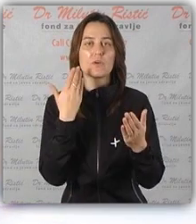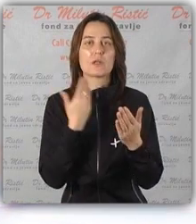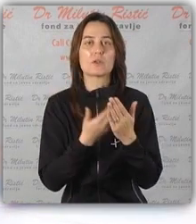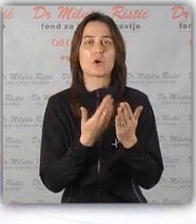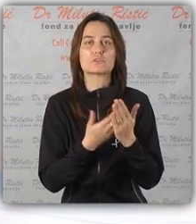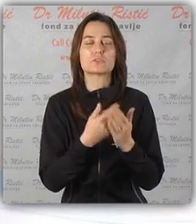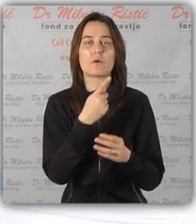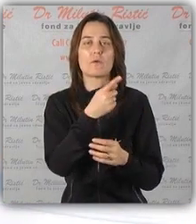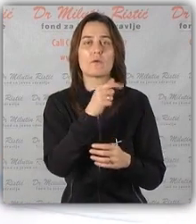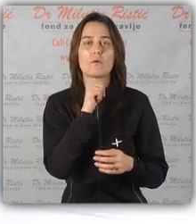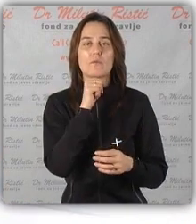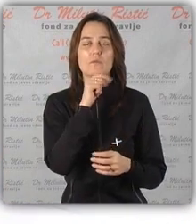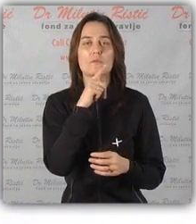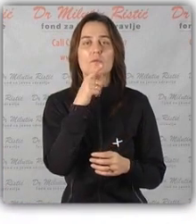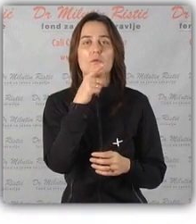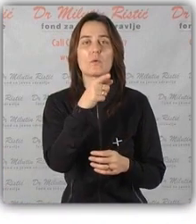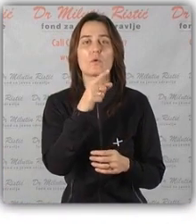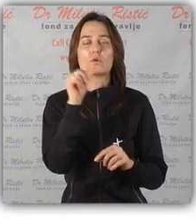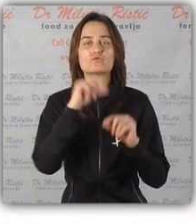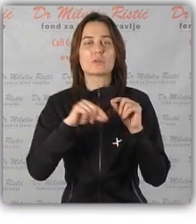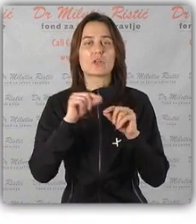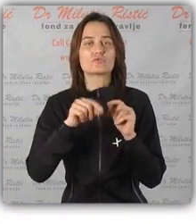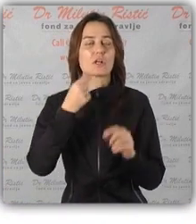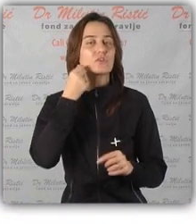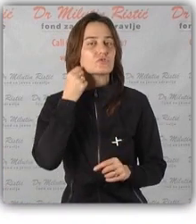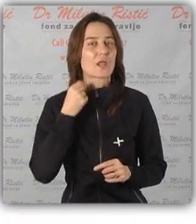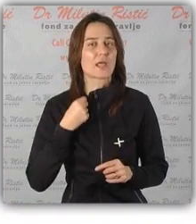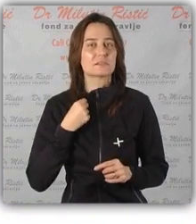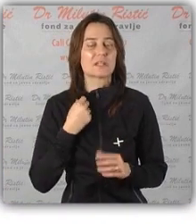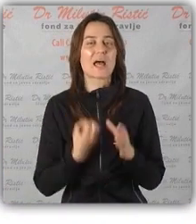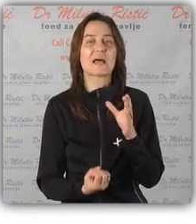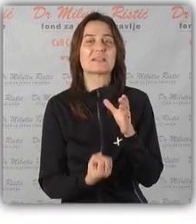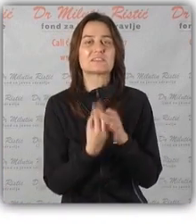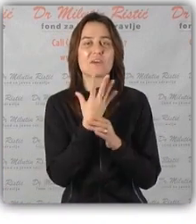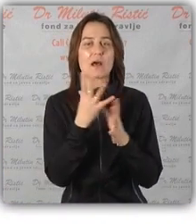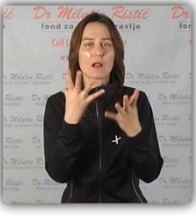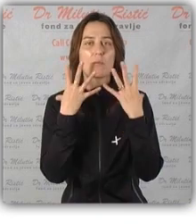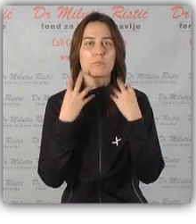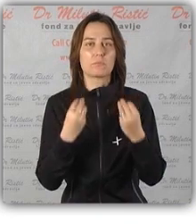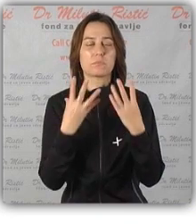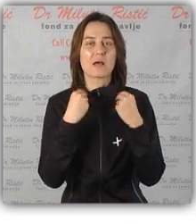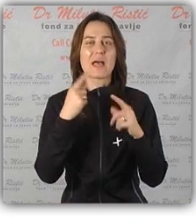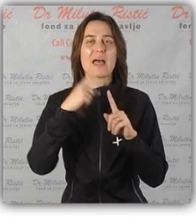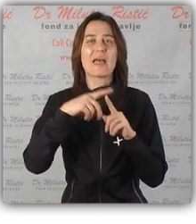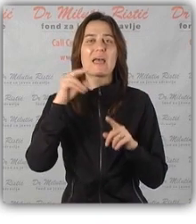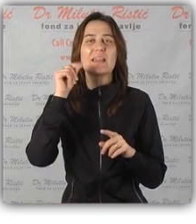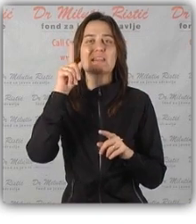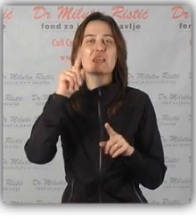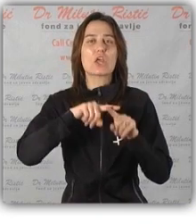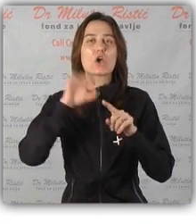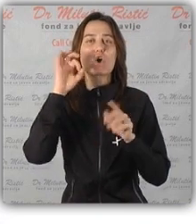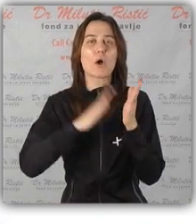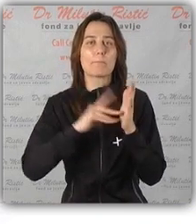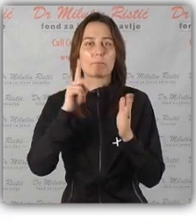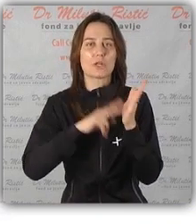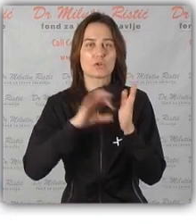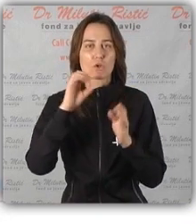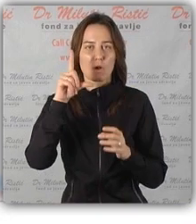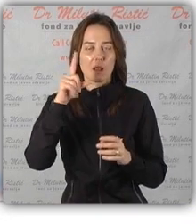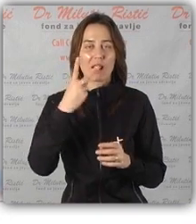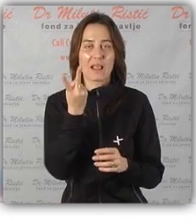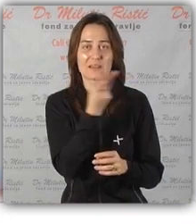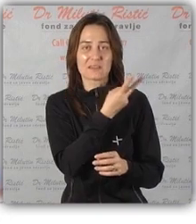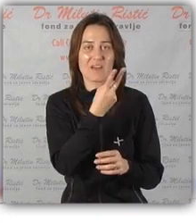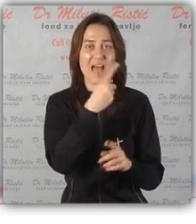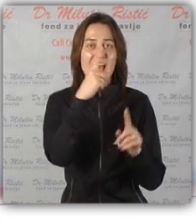povezani mostom, odnosno istmusom. Štitasta žlezda stvara i luči tri hormona, od kojih su